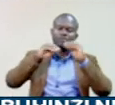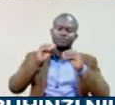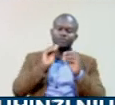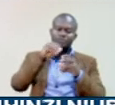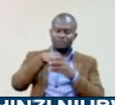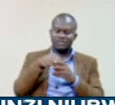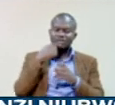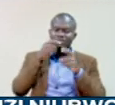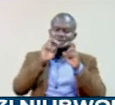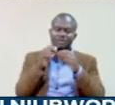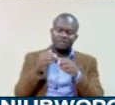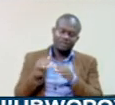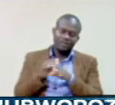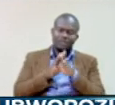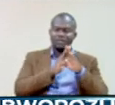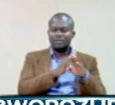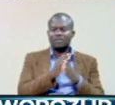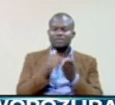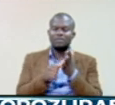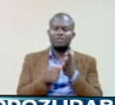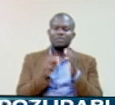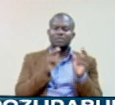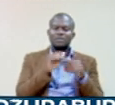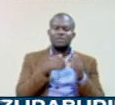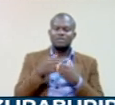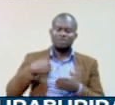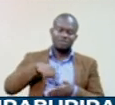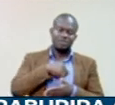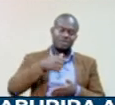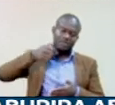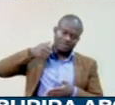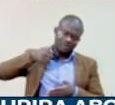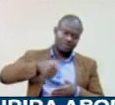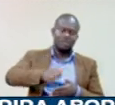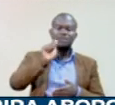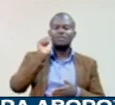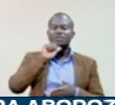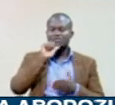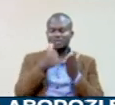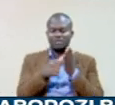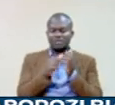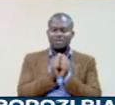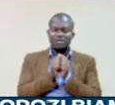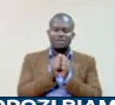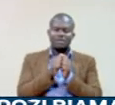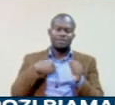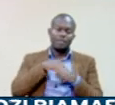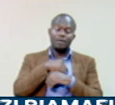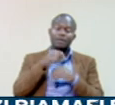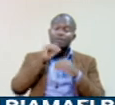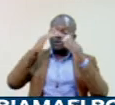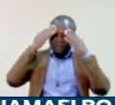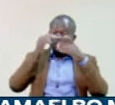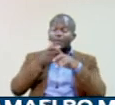bavuze ati bagiye kuba bakumira icyo cyorezo urimo n'ubundi niwe twaba dufata nta kibazo kwibumurama bazana nta